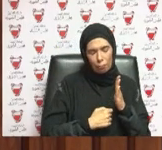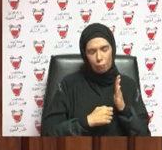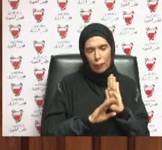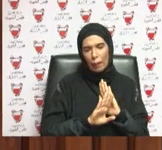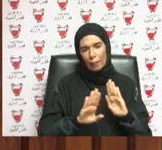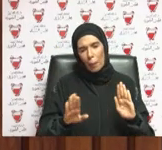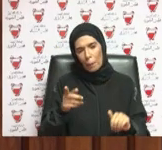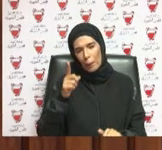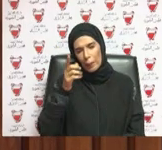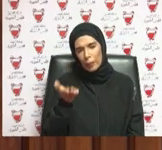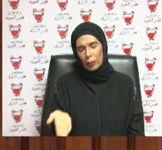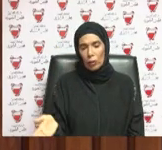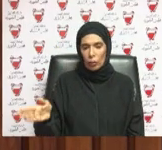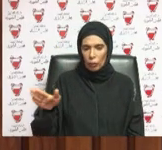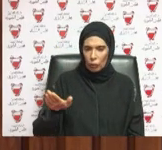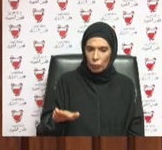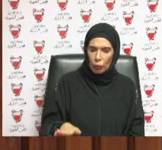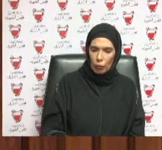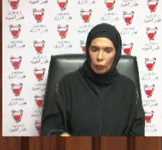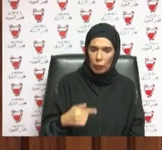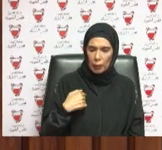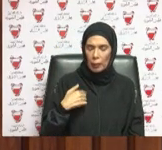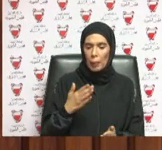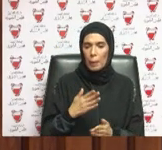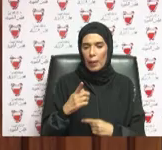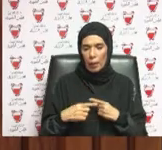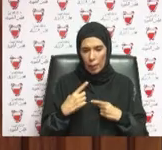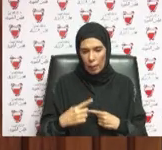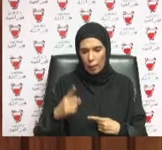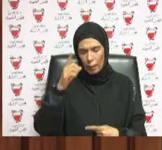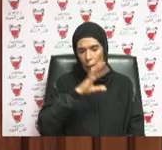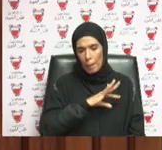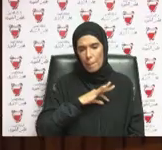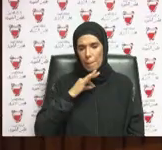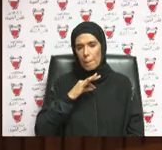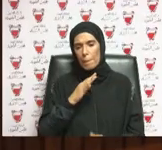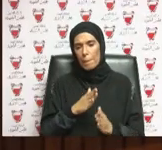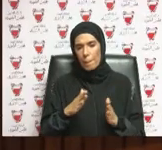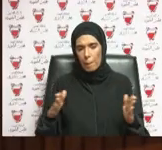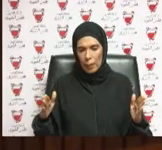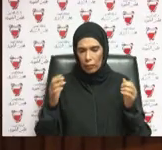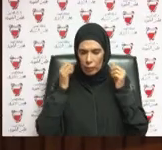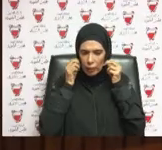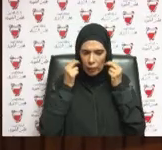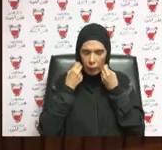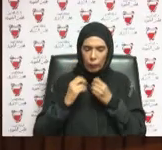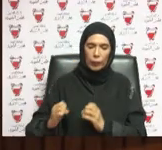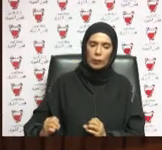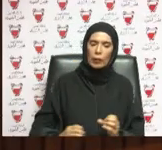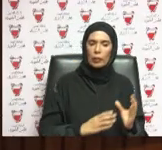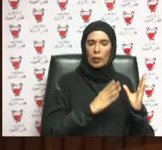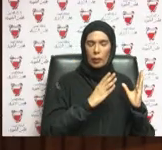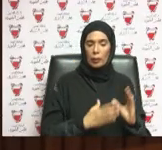لمشيئته وإرادته، كما كنت تؤمن دائماً رحمك الله رحمة واسعة وأسكنك فسيح جناته.